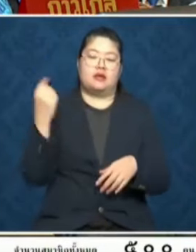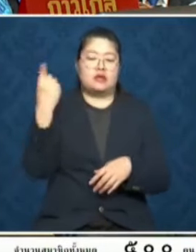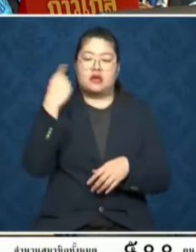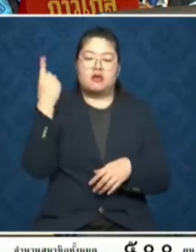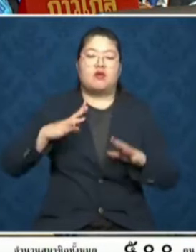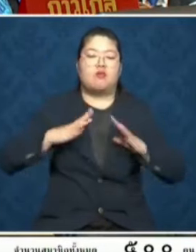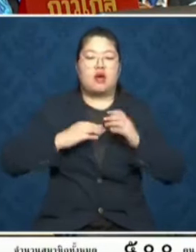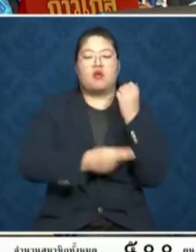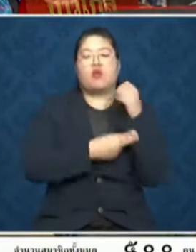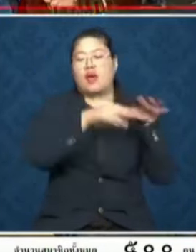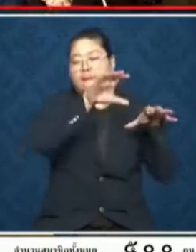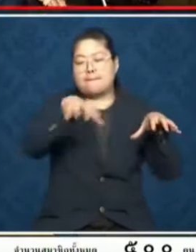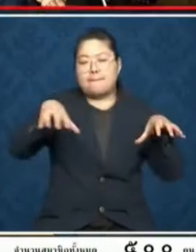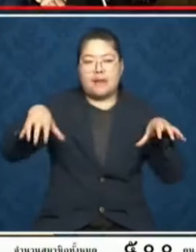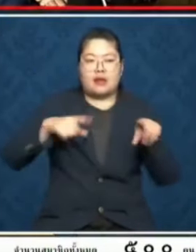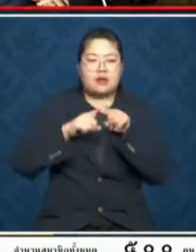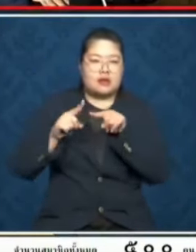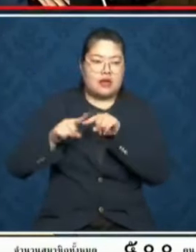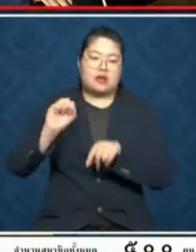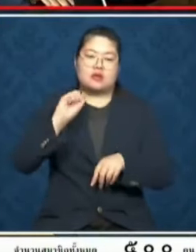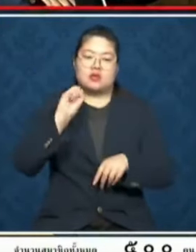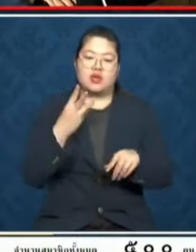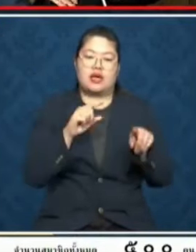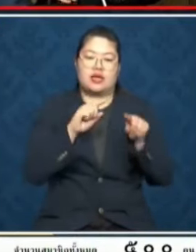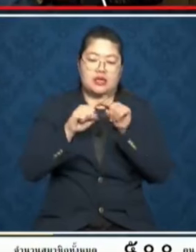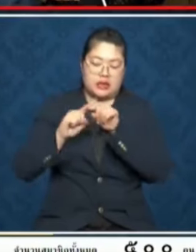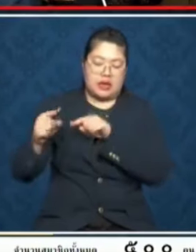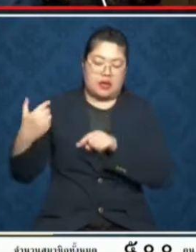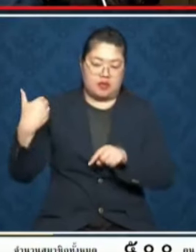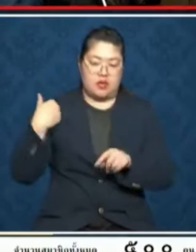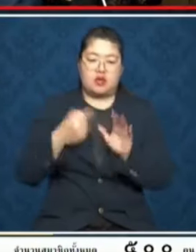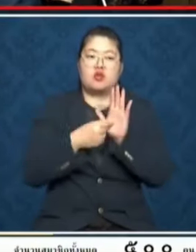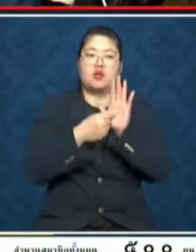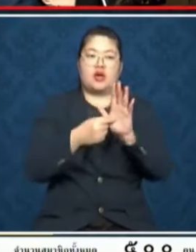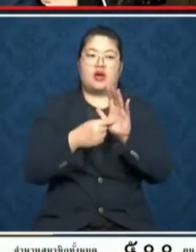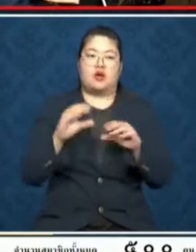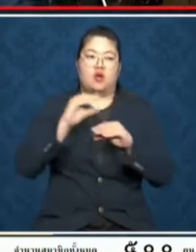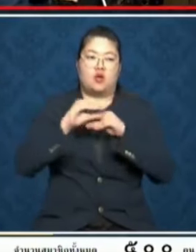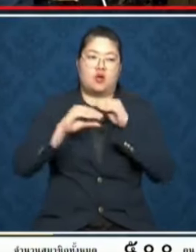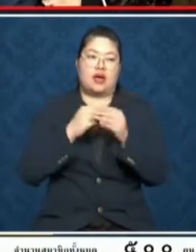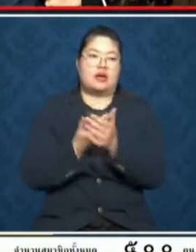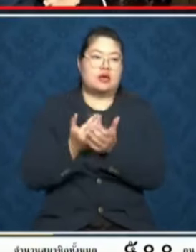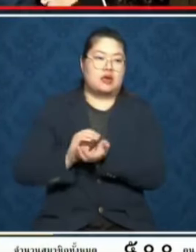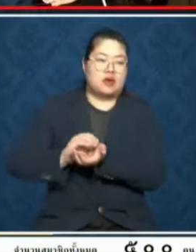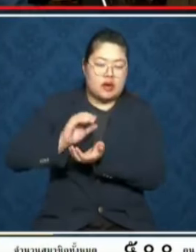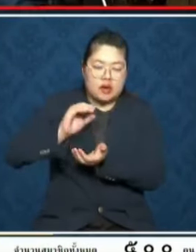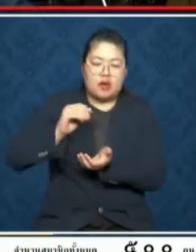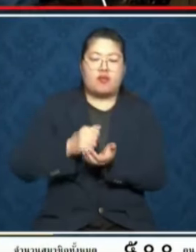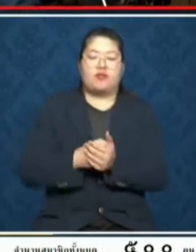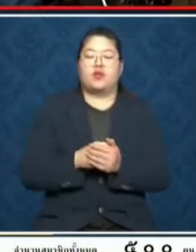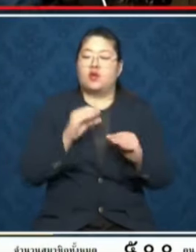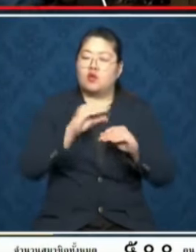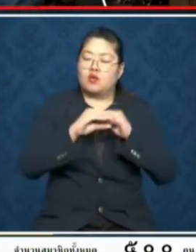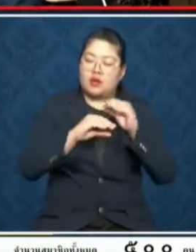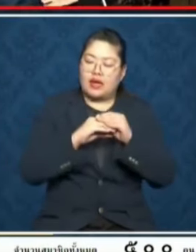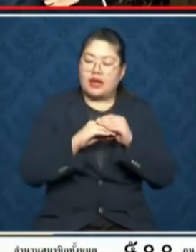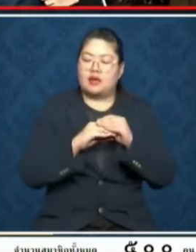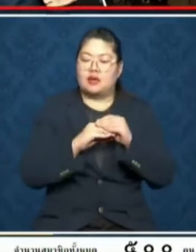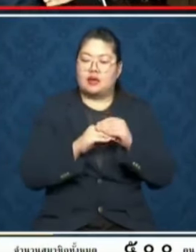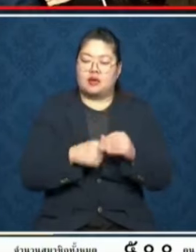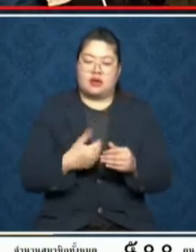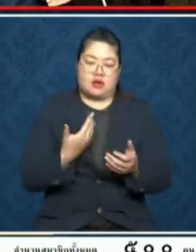ทัพรวมไปถึงสวัสดิการเชิงพาณิชย์อื่นๆค่ะอย่างโครงการออมทรัพย์หรือกองชาปนกิจที่มีการบังคับให้ก